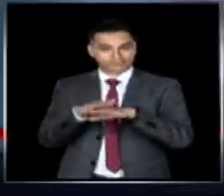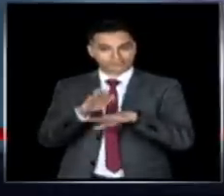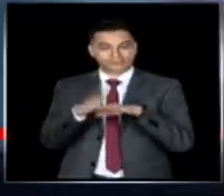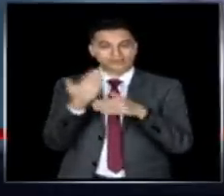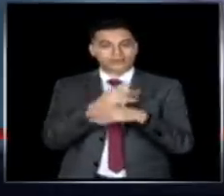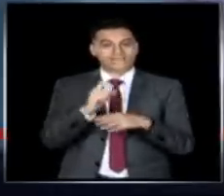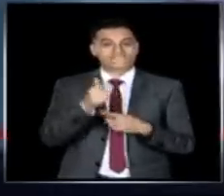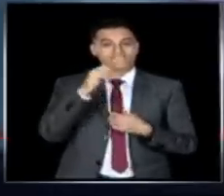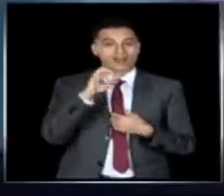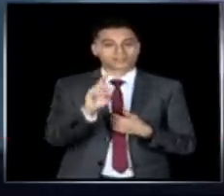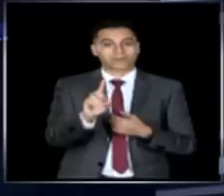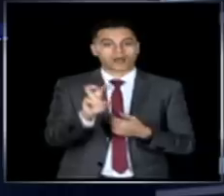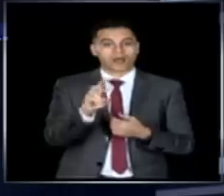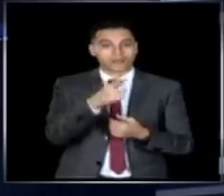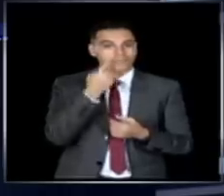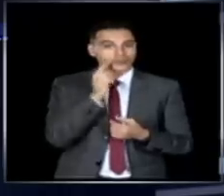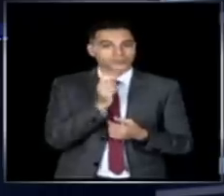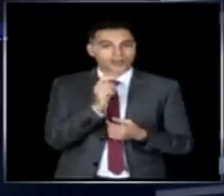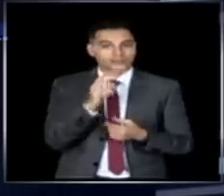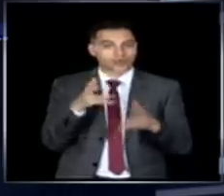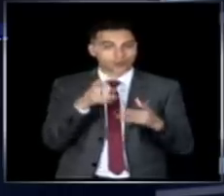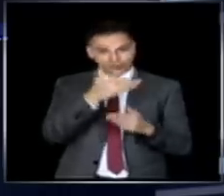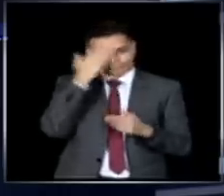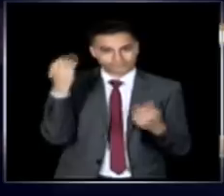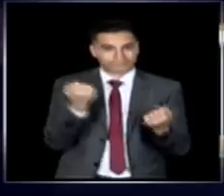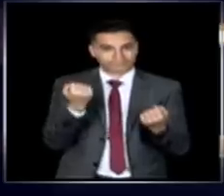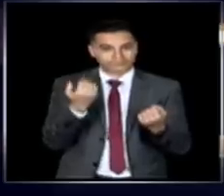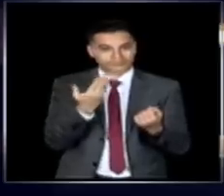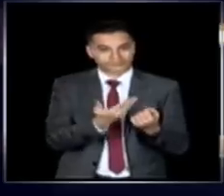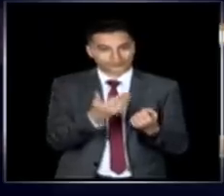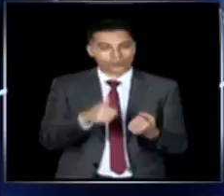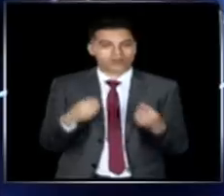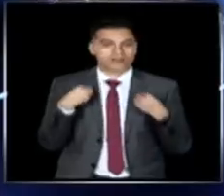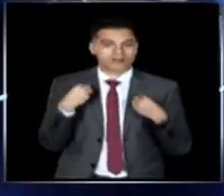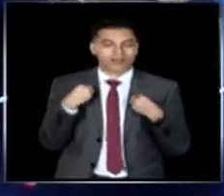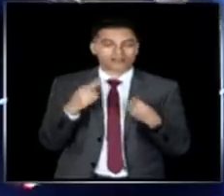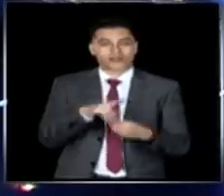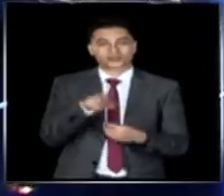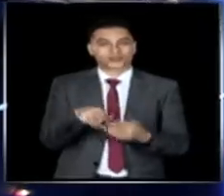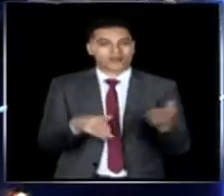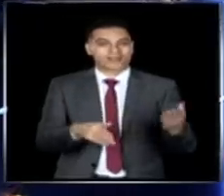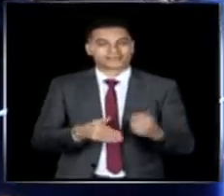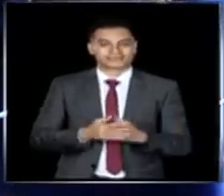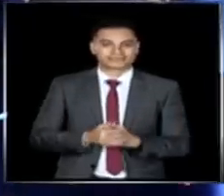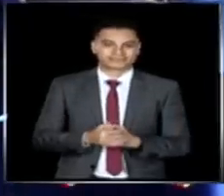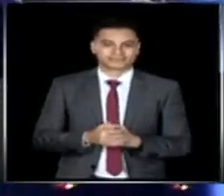فاطمة مش بتهزر في موضوع الكورة ده. رياضة، والسؤال هو: